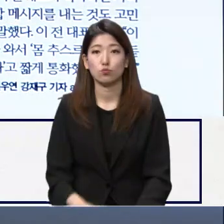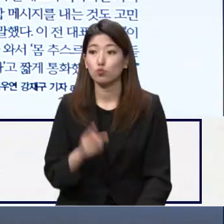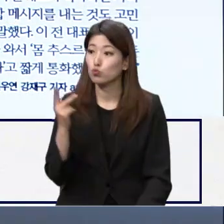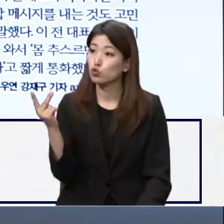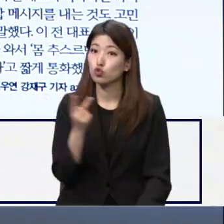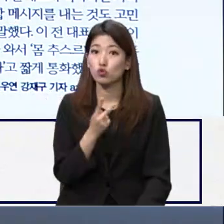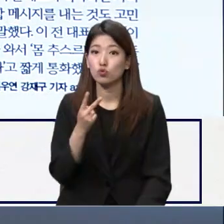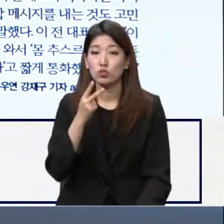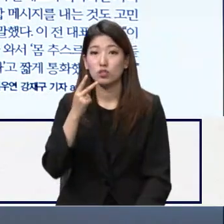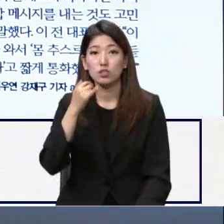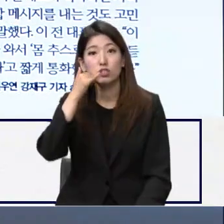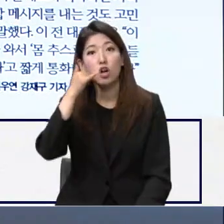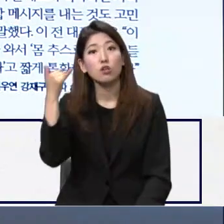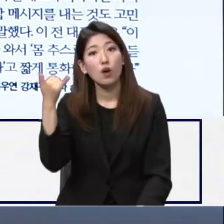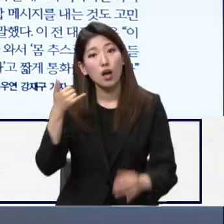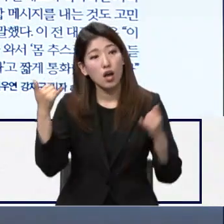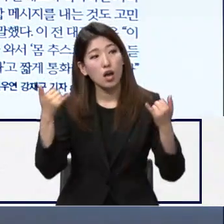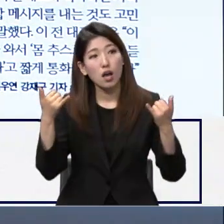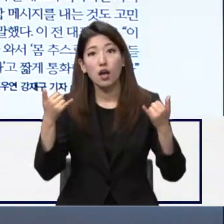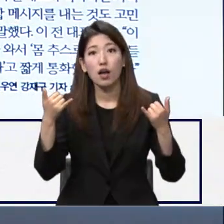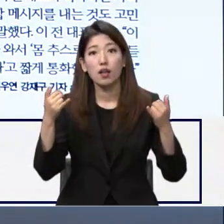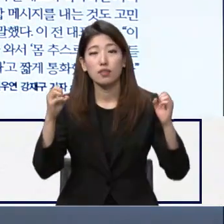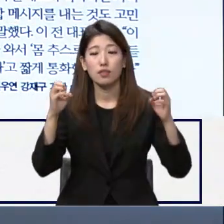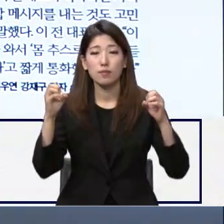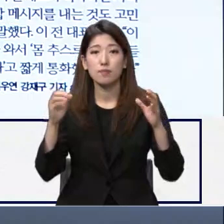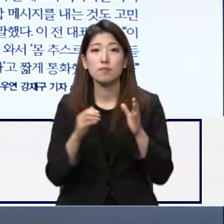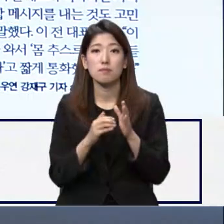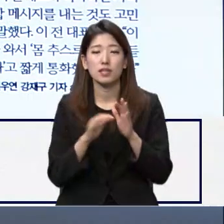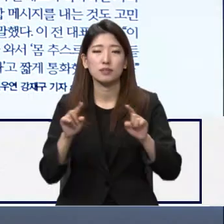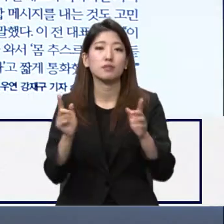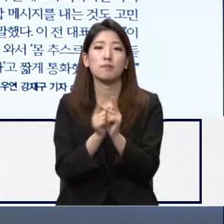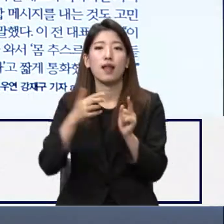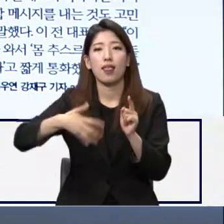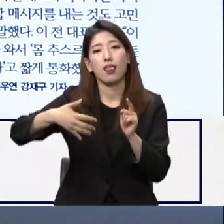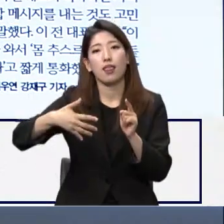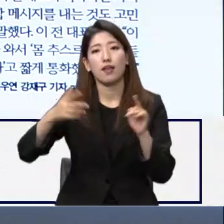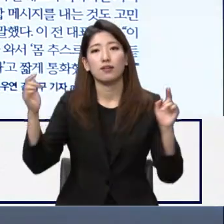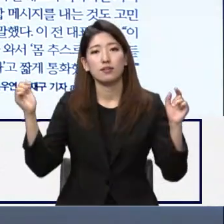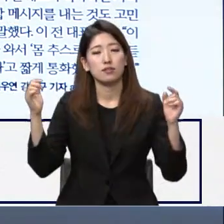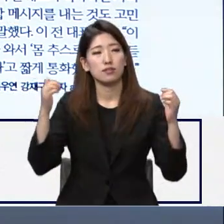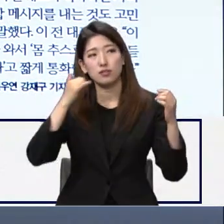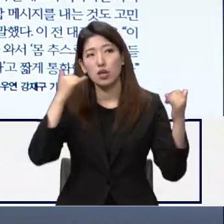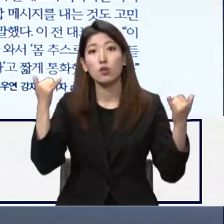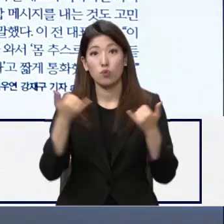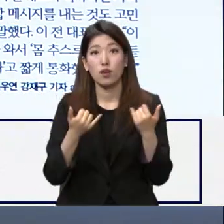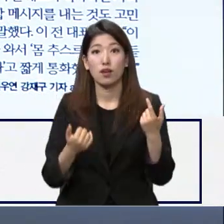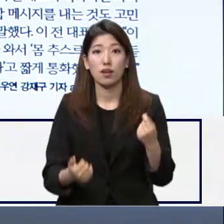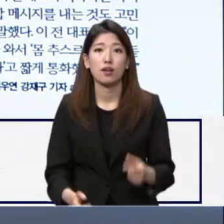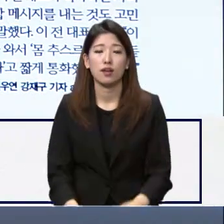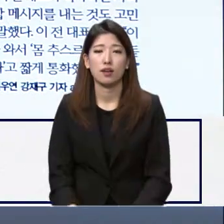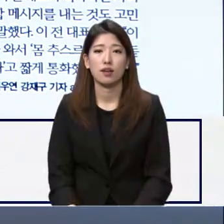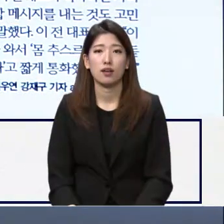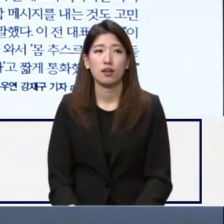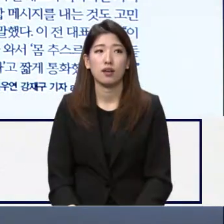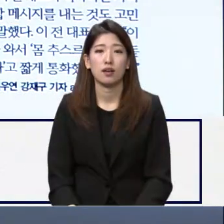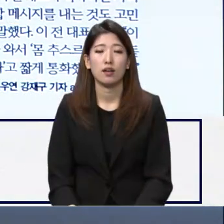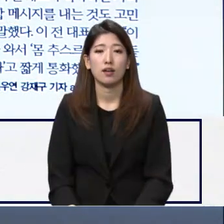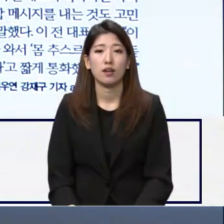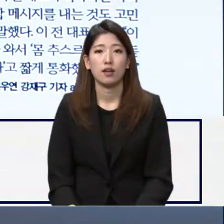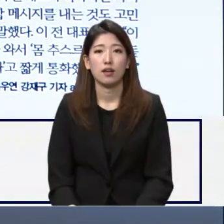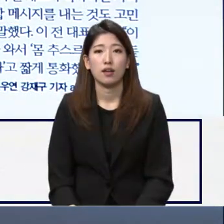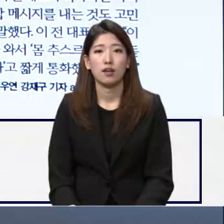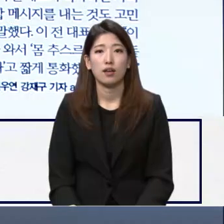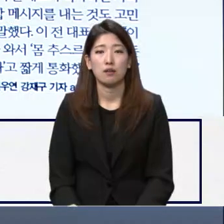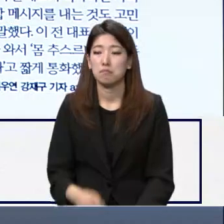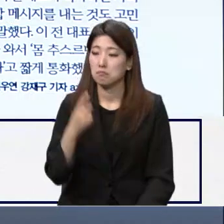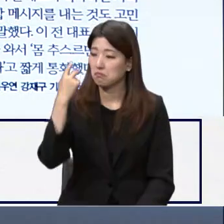통화만 했다고 하죠 일단 전화 통화만 했고 두 사람이 직접 만나진 않았다 뭐 어제이 주말 상간에